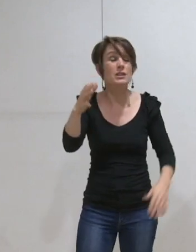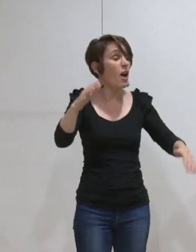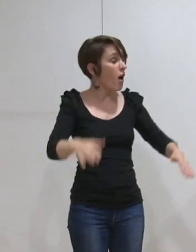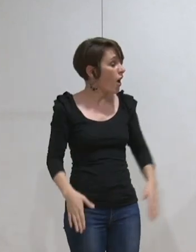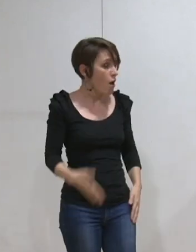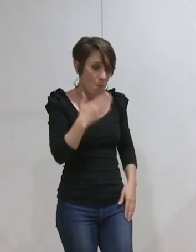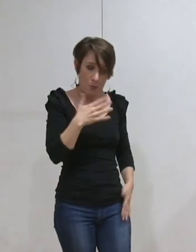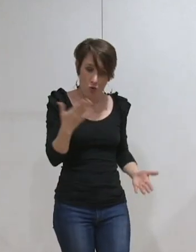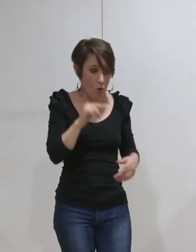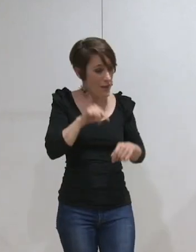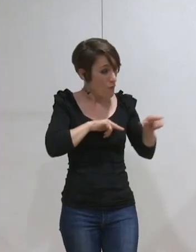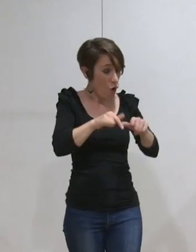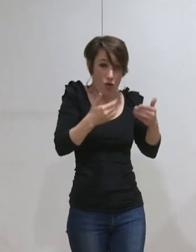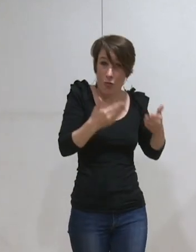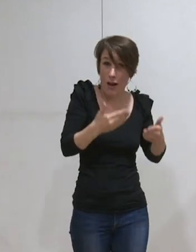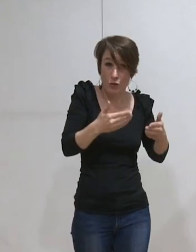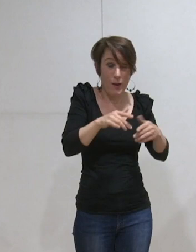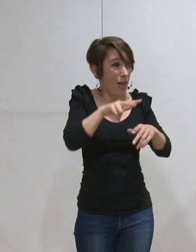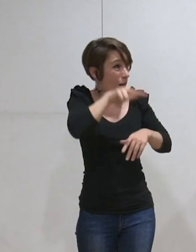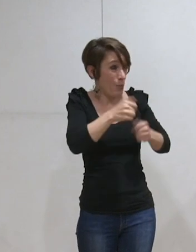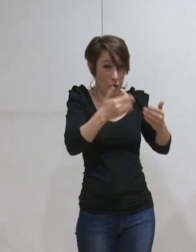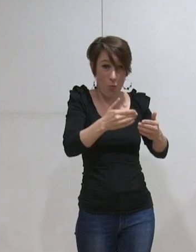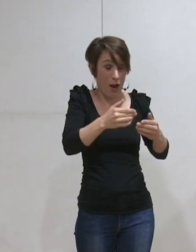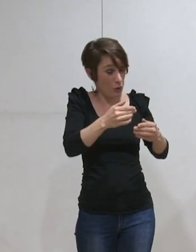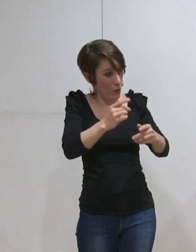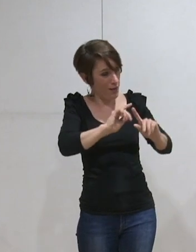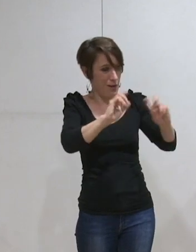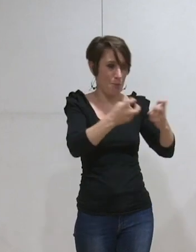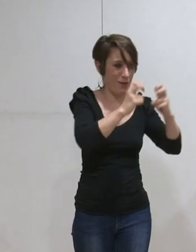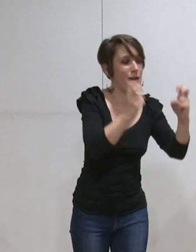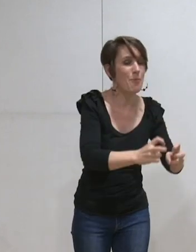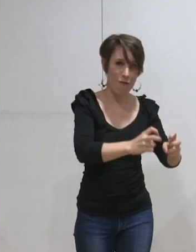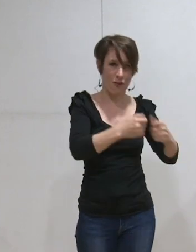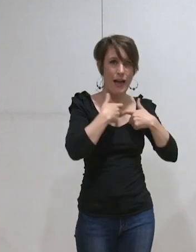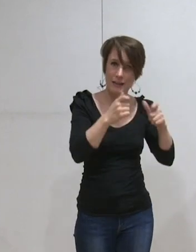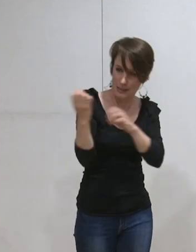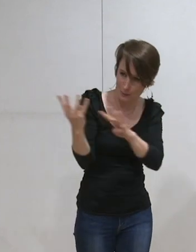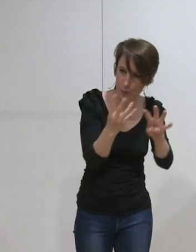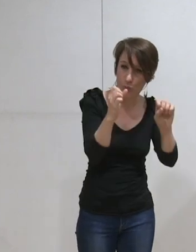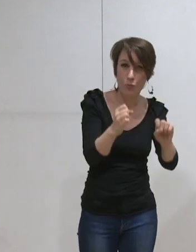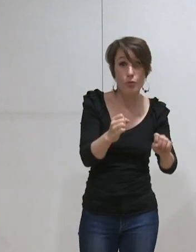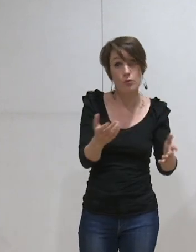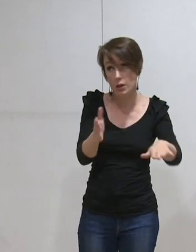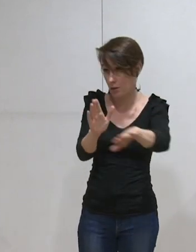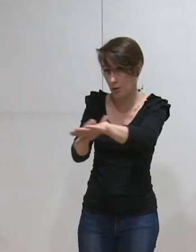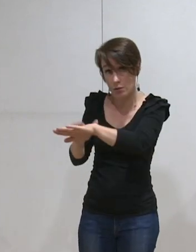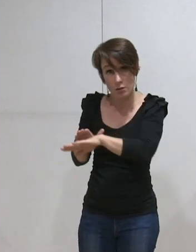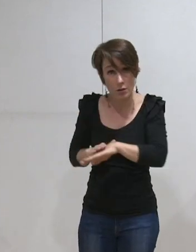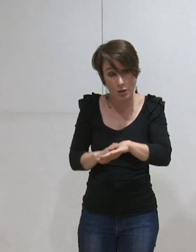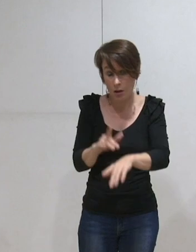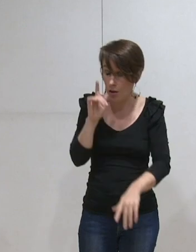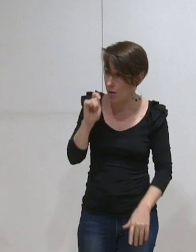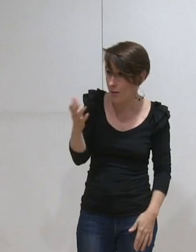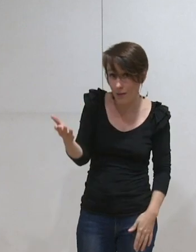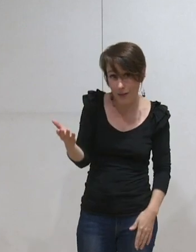actuel accessible il faut juste partir d'un constat de réalité le loyer moyen dans le privé euh